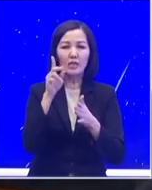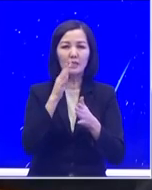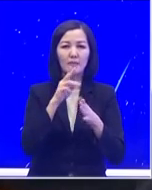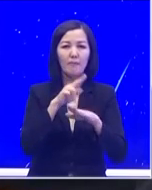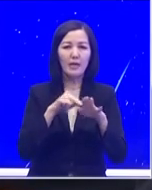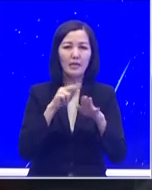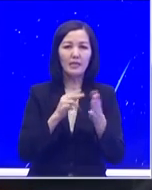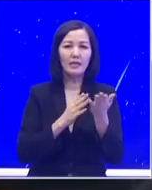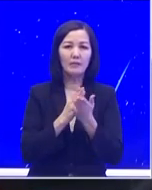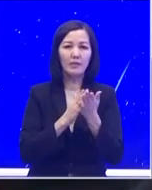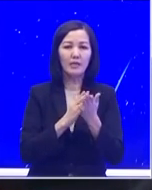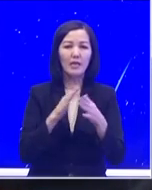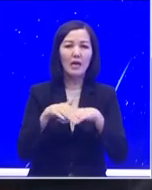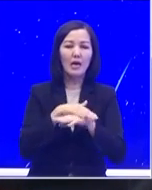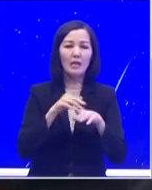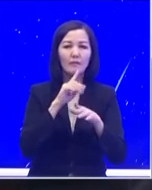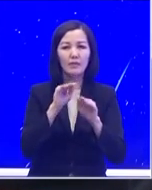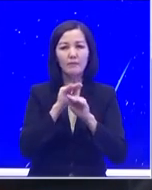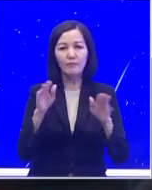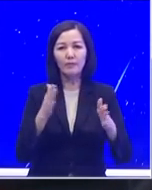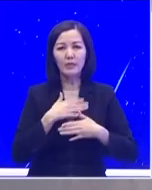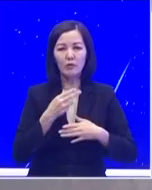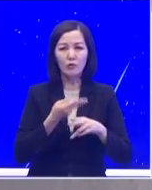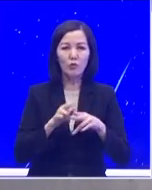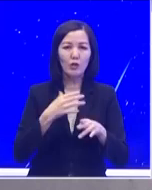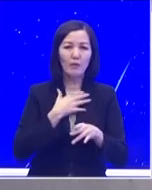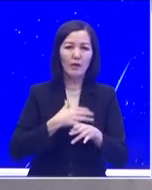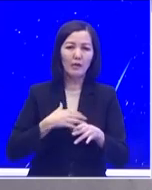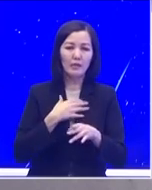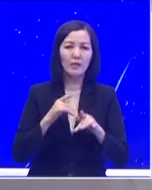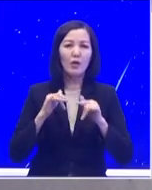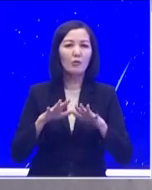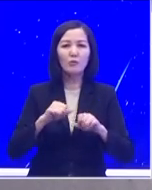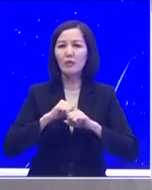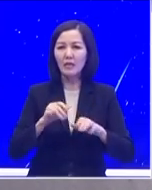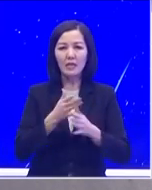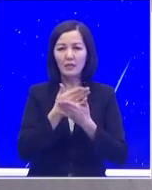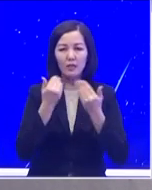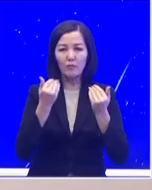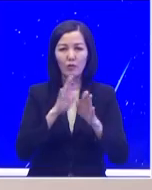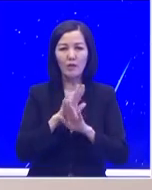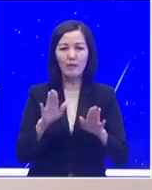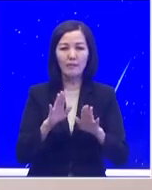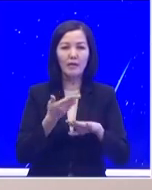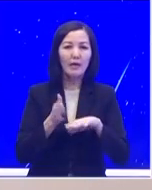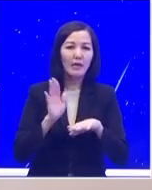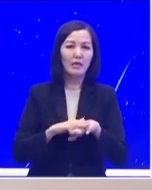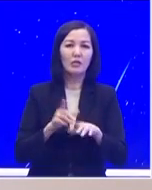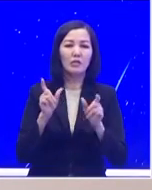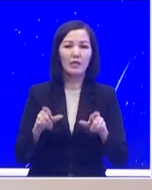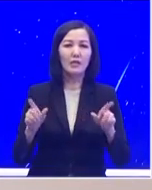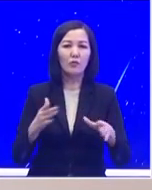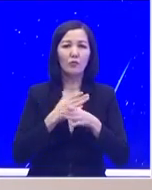Жас полиция қызметкерлері, халқымыздың тыныштығы біздер үшін өте маңызды. Бұл ісімізді ерлік деп санамаймыз. Қиын жағдайға тап